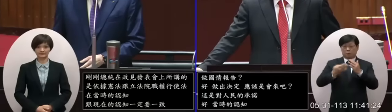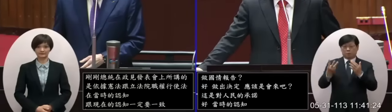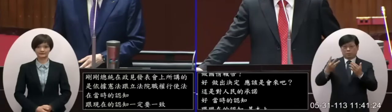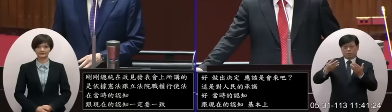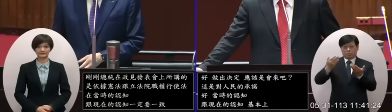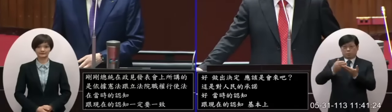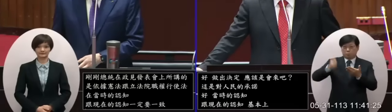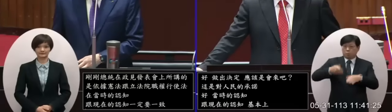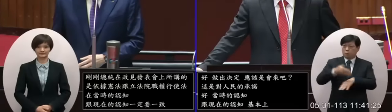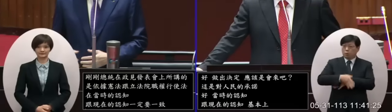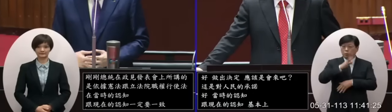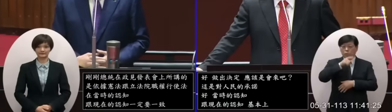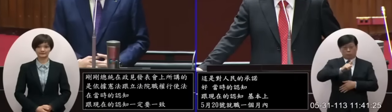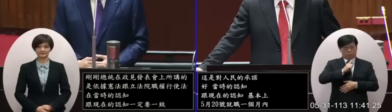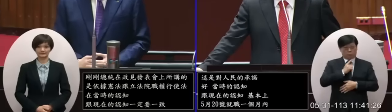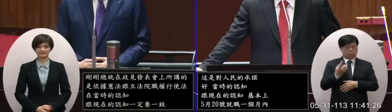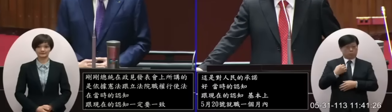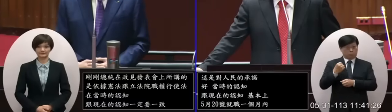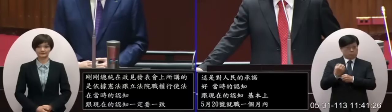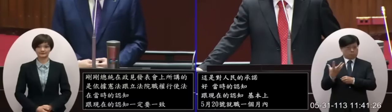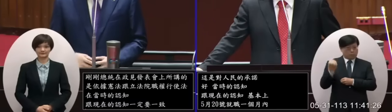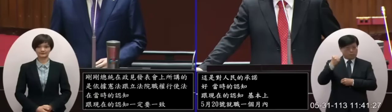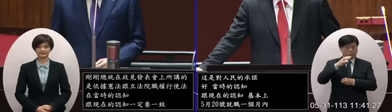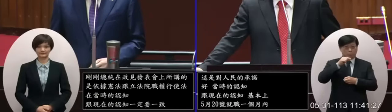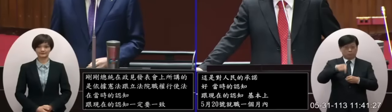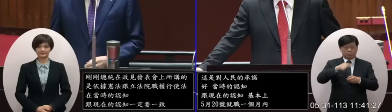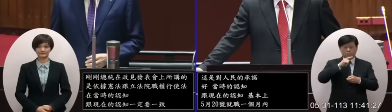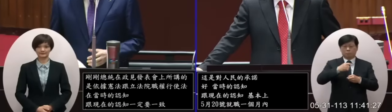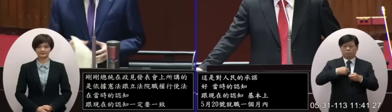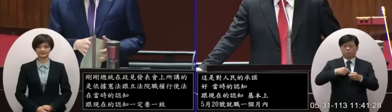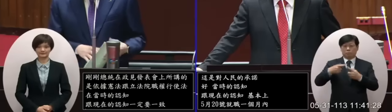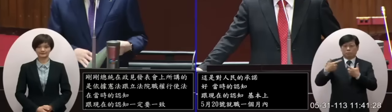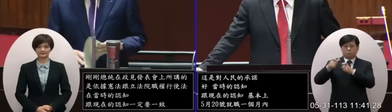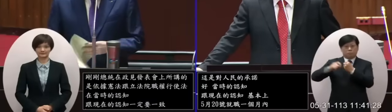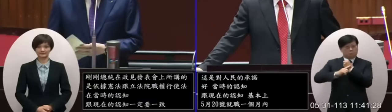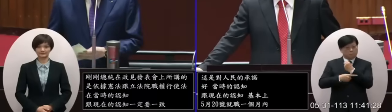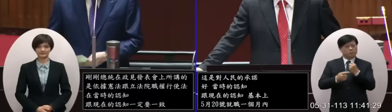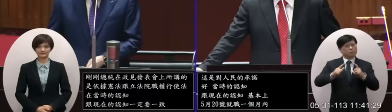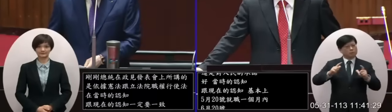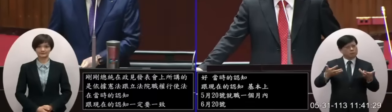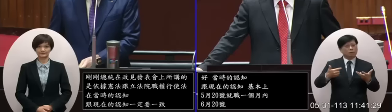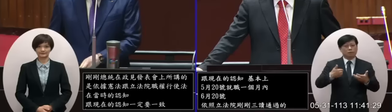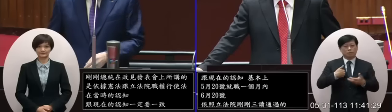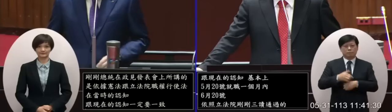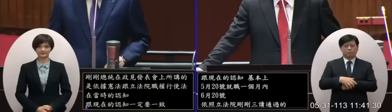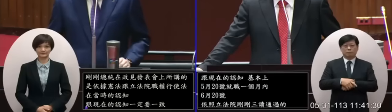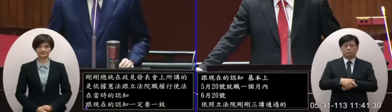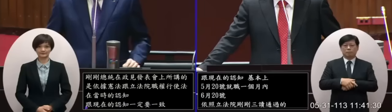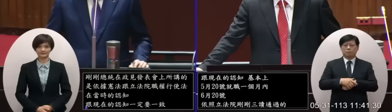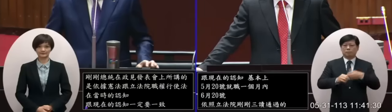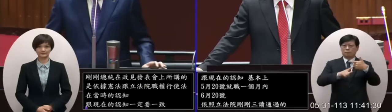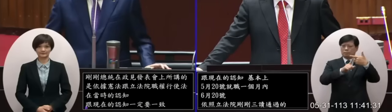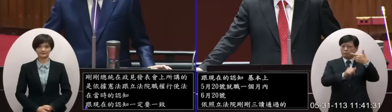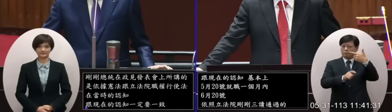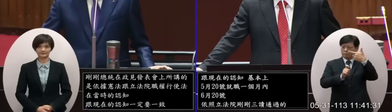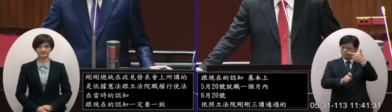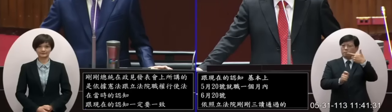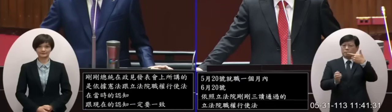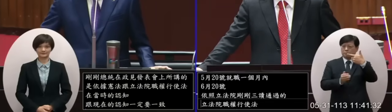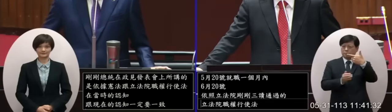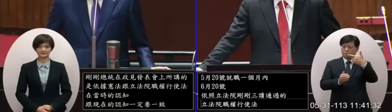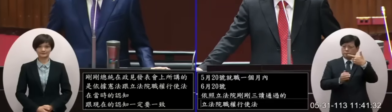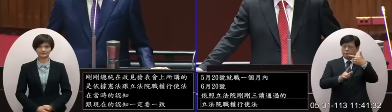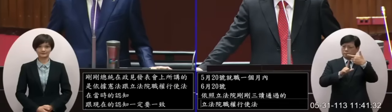过的立法院职权行使法相关的这些法律，大概本院会在